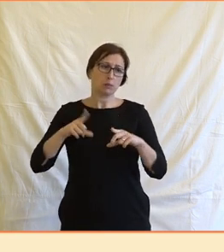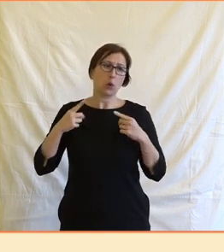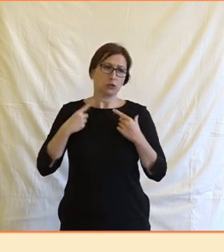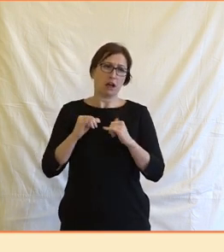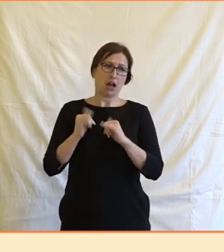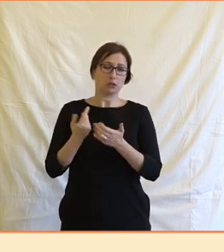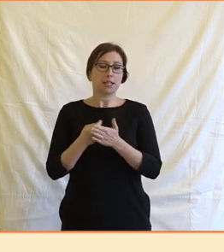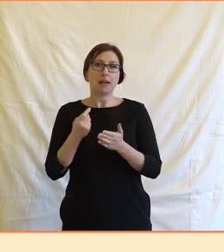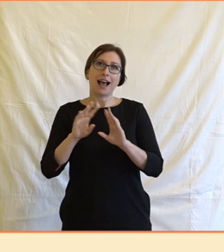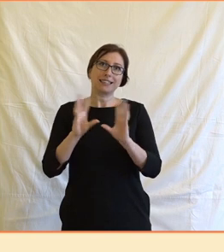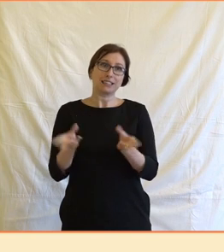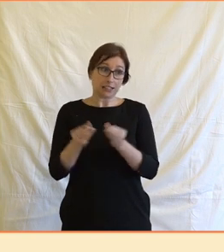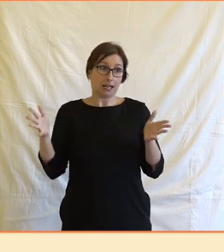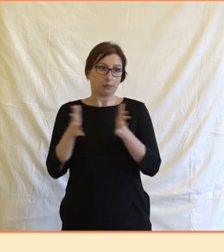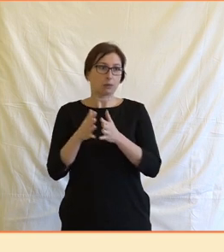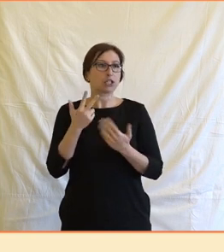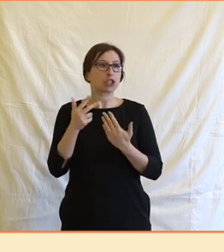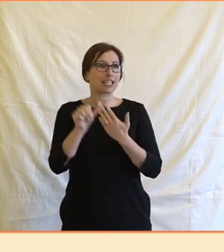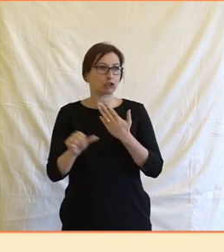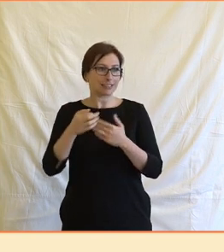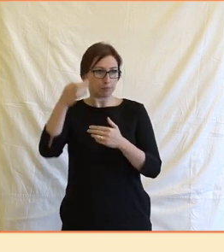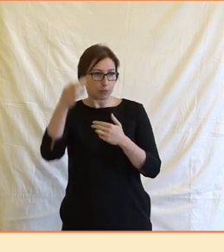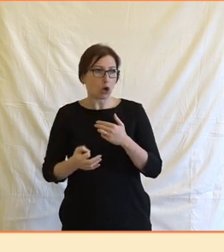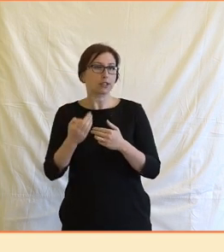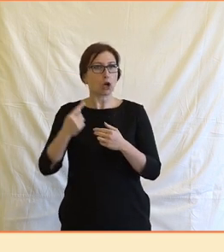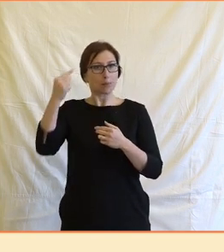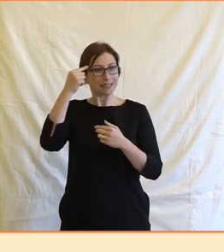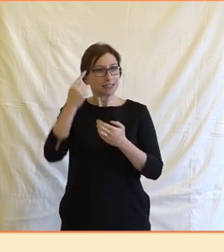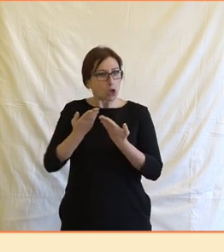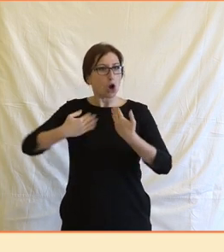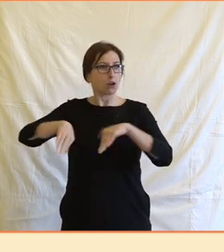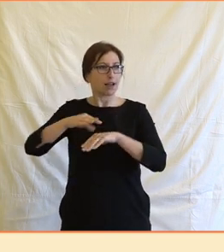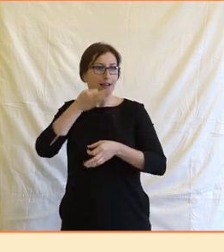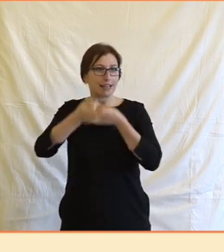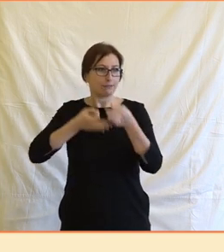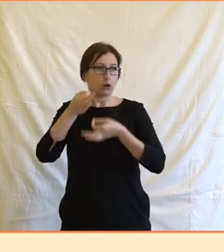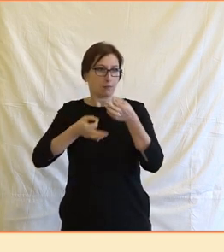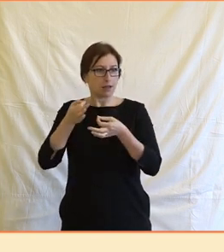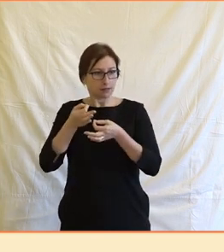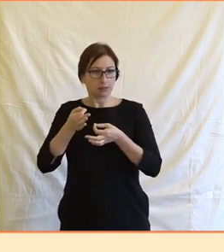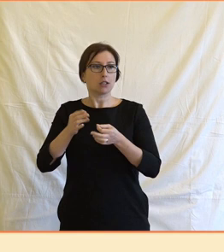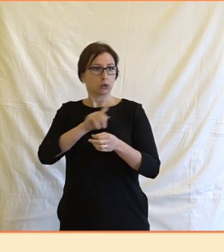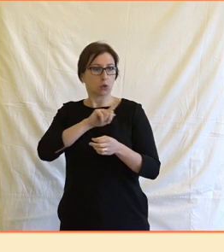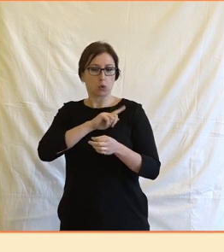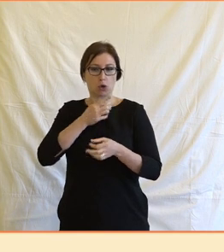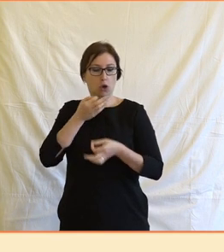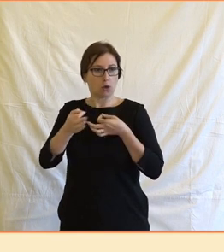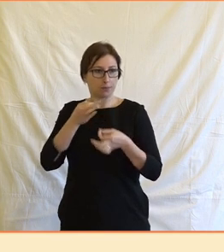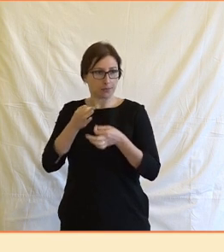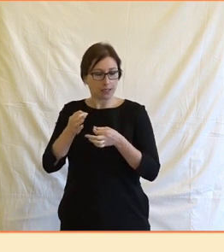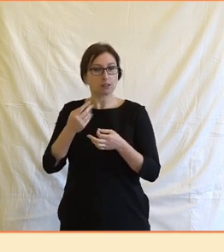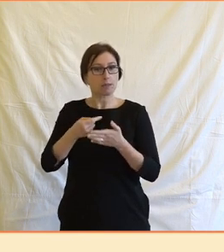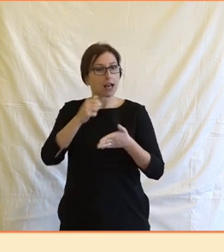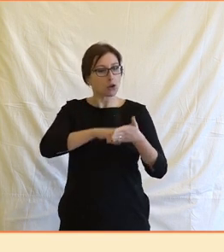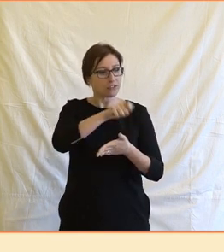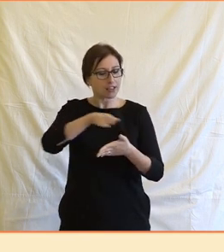Takže jsme na nějakých 36%, přibližně třetina novinářek a novinářů si je vědoma